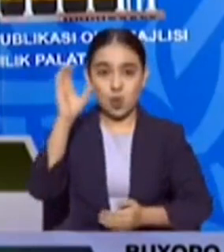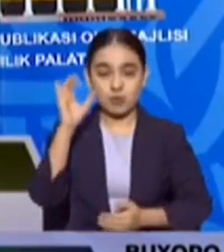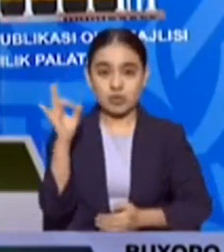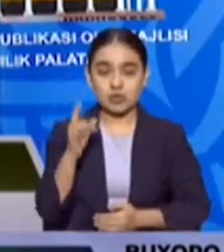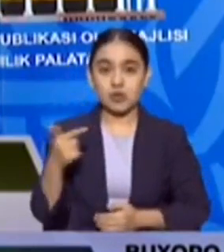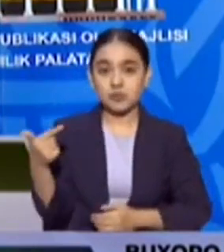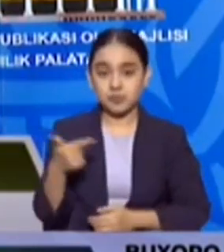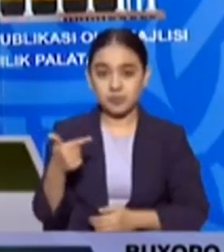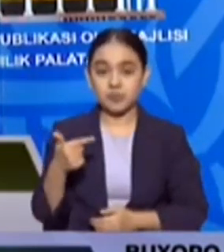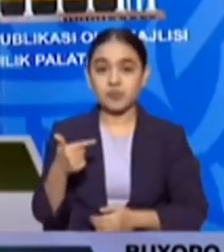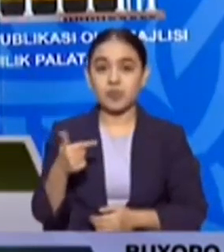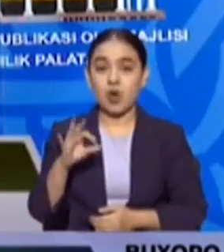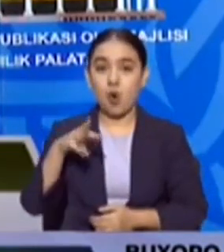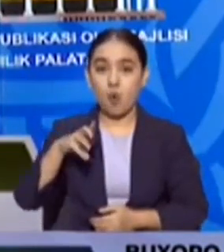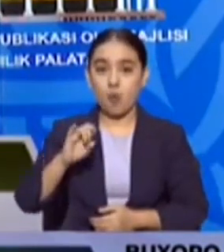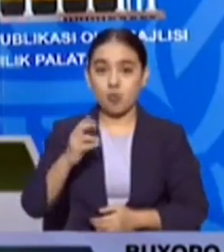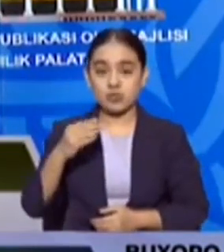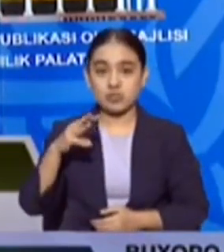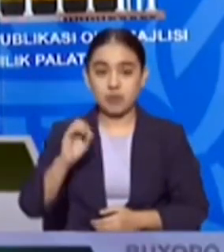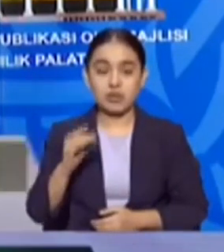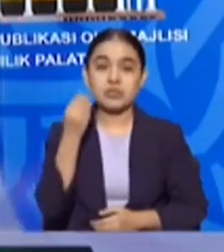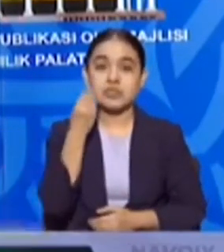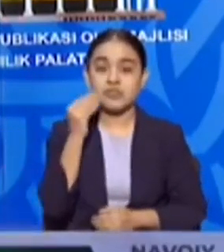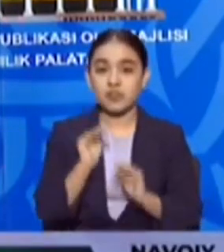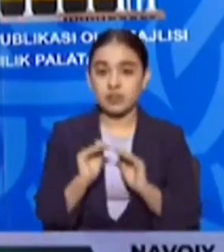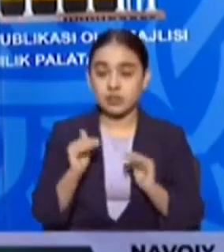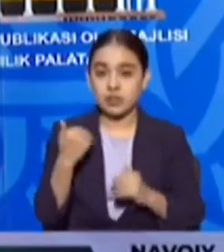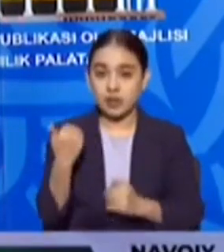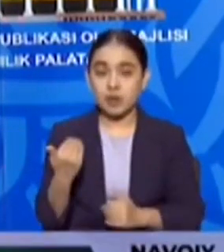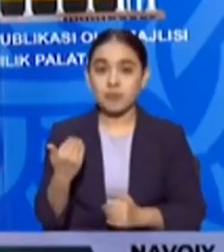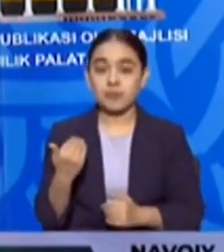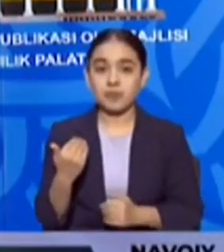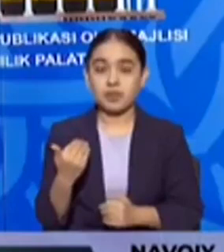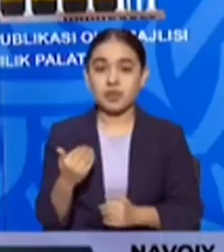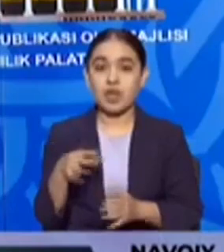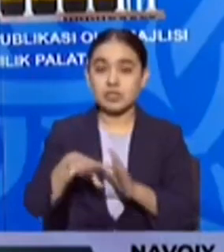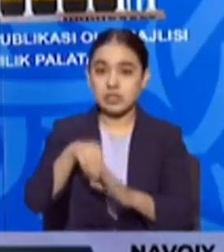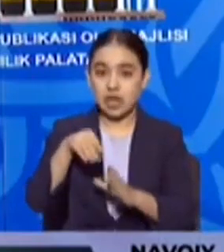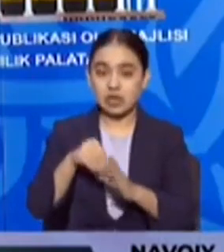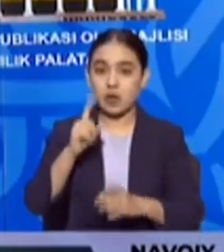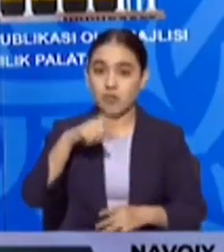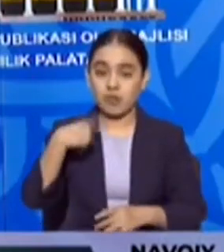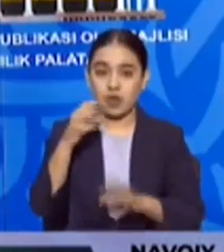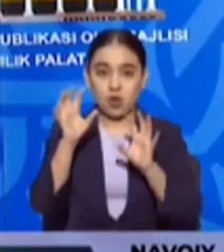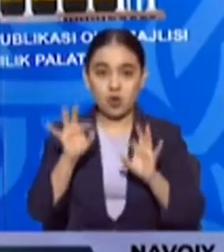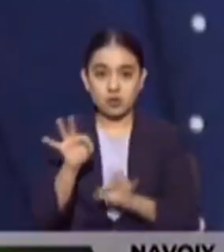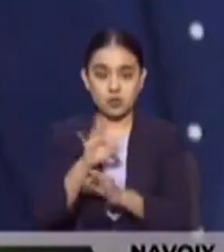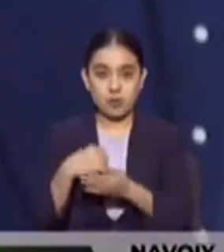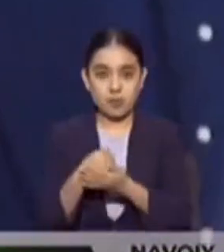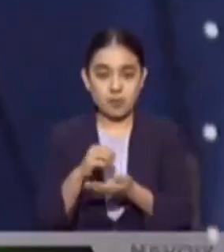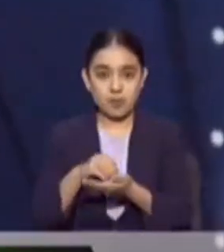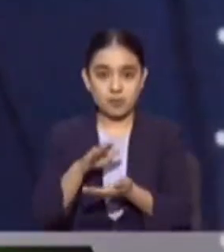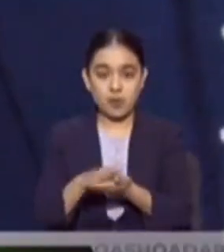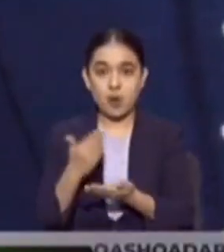fuqarolari, demak, ombudsman, bolalar ombudsmani sifatida, demak, o'sha saylanishi bevosita qonun loyihasi belgilab qo'yilgan.